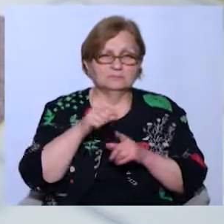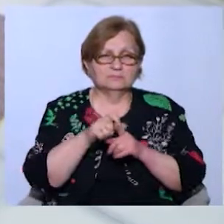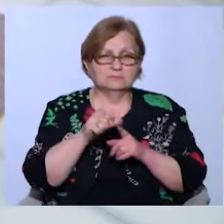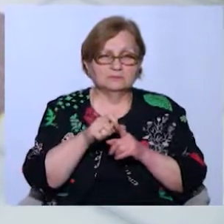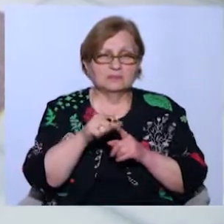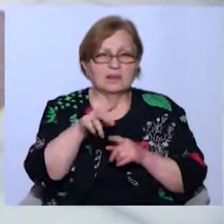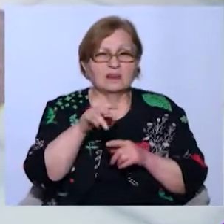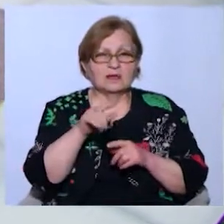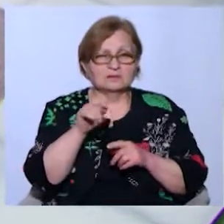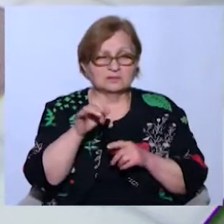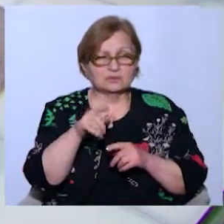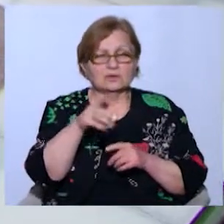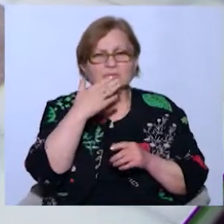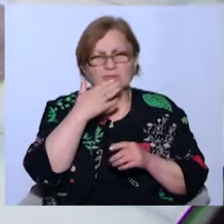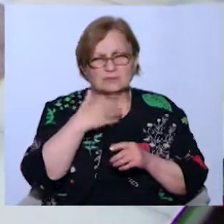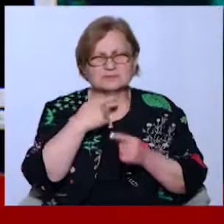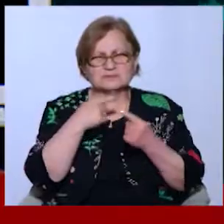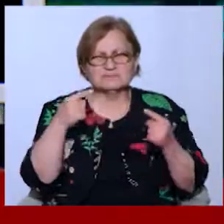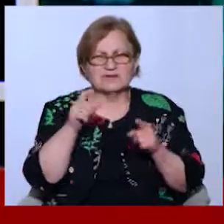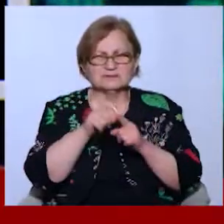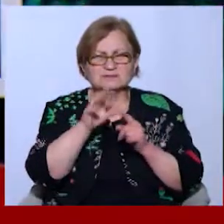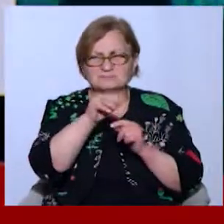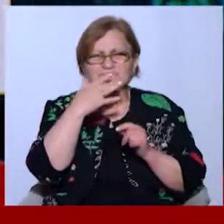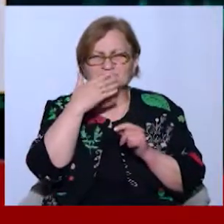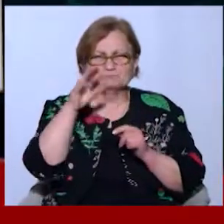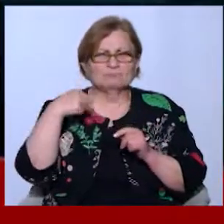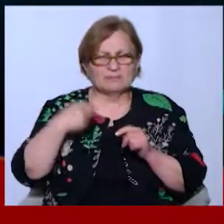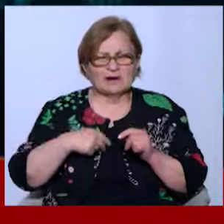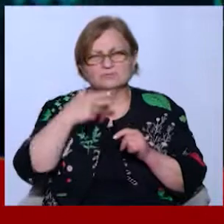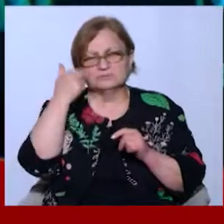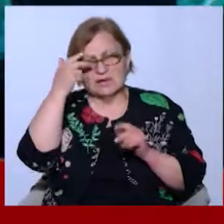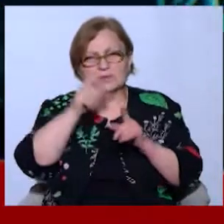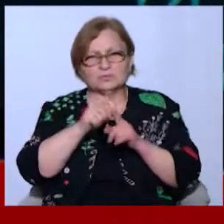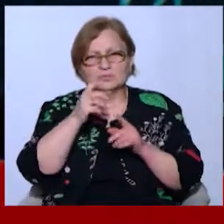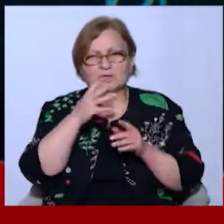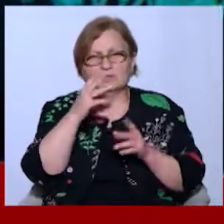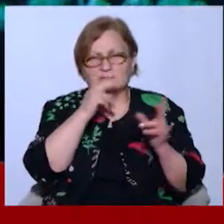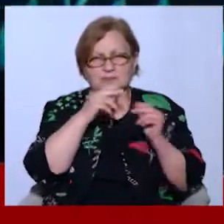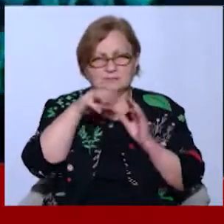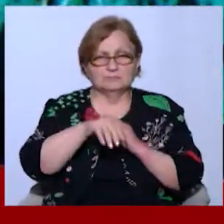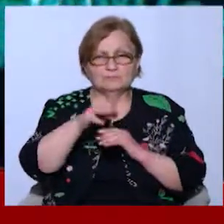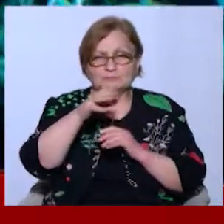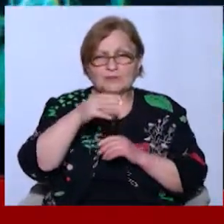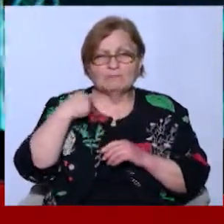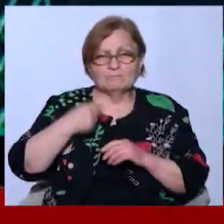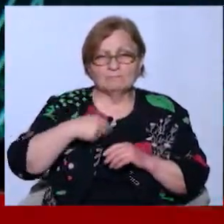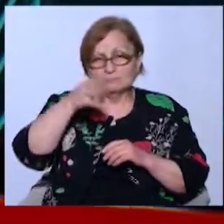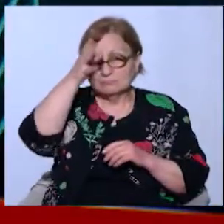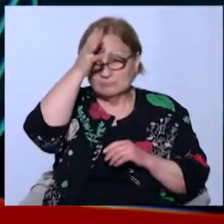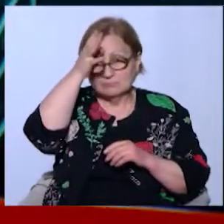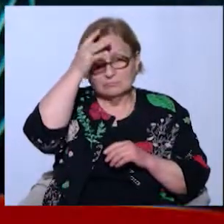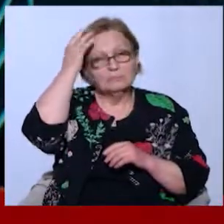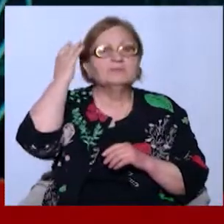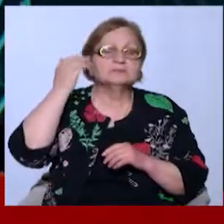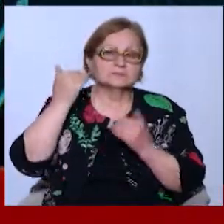ლათინური წარმოშობის, რომაულენებშიც იხმარება და მათ შორის ფრანგულში და იტალიურში. ფრანგი მეცნიერების ბლეს პასკალის და